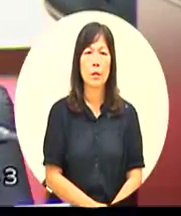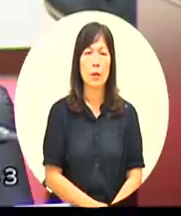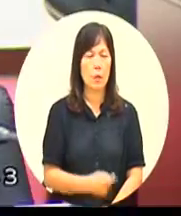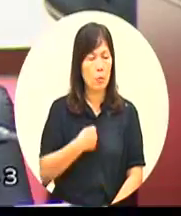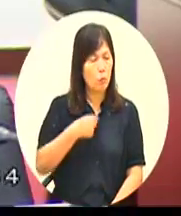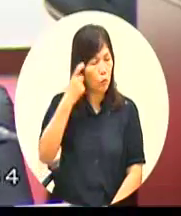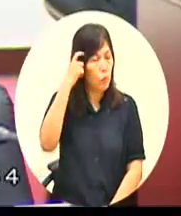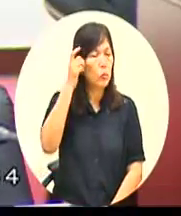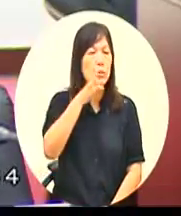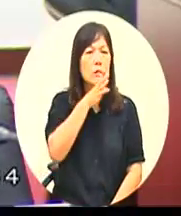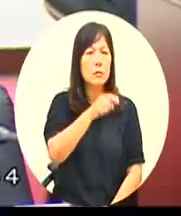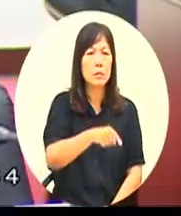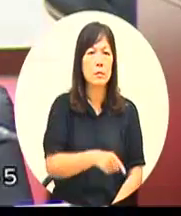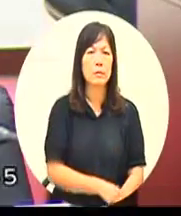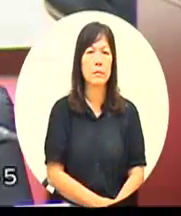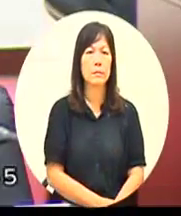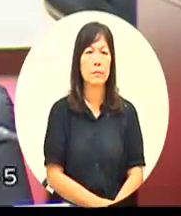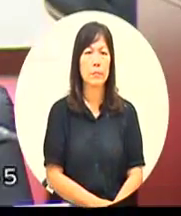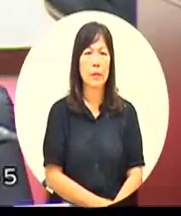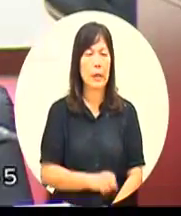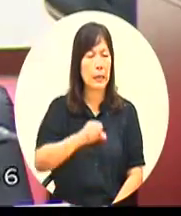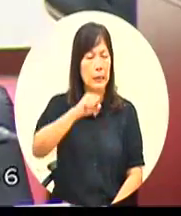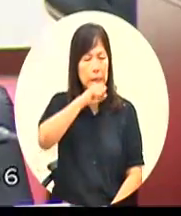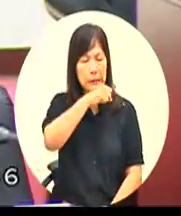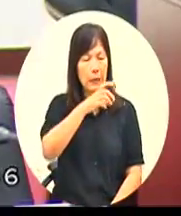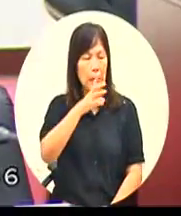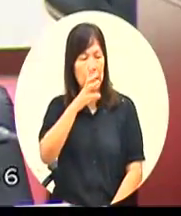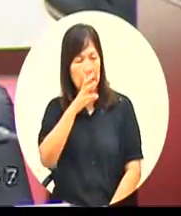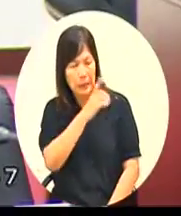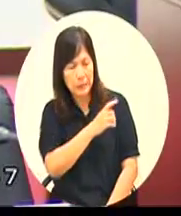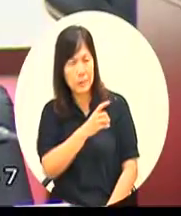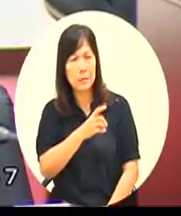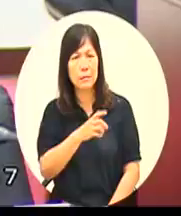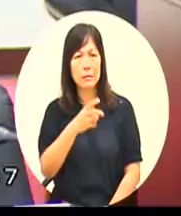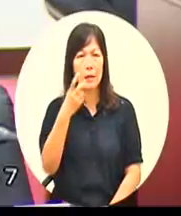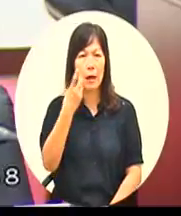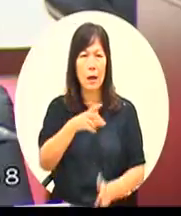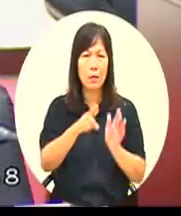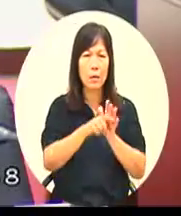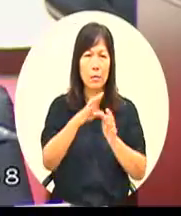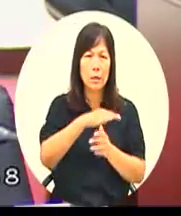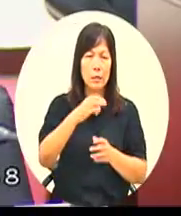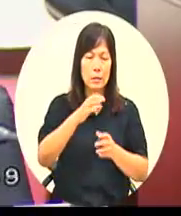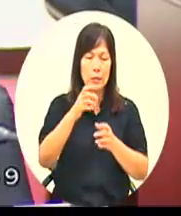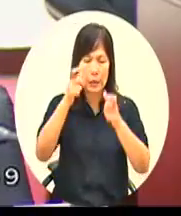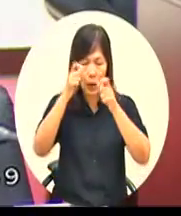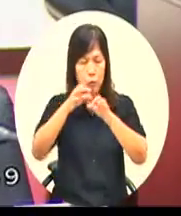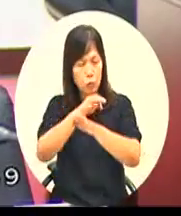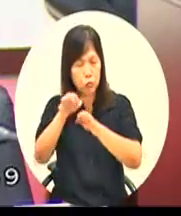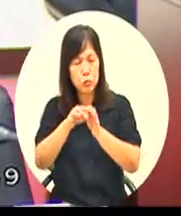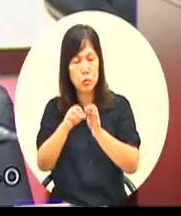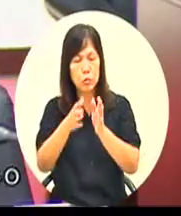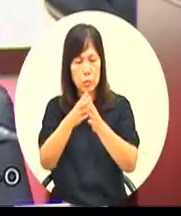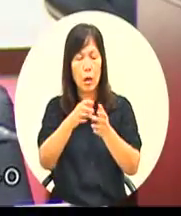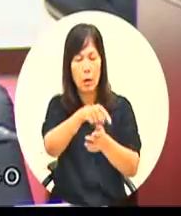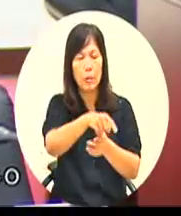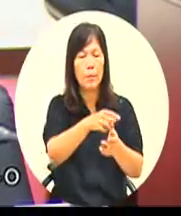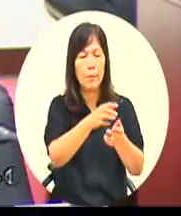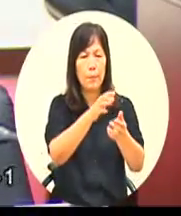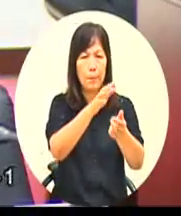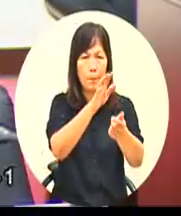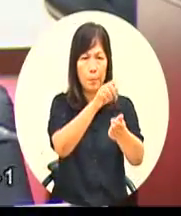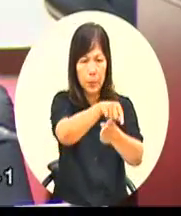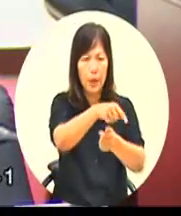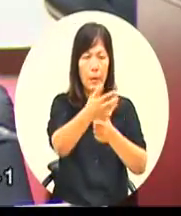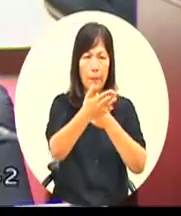说台湾的奇迹以及高雄的一个经济很多都是靠这个